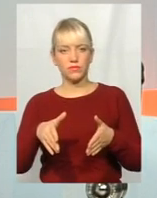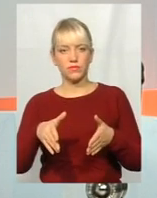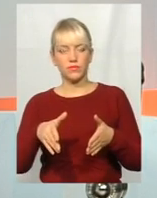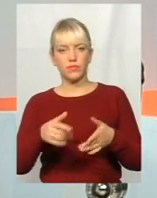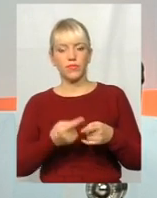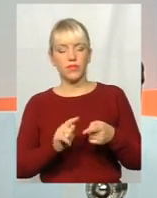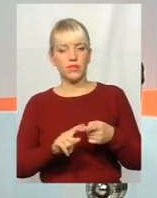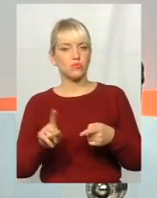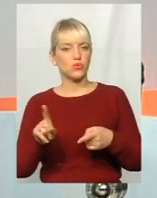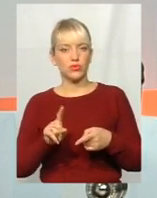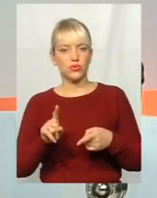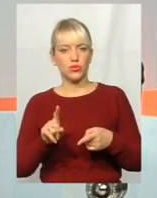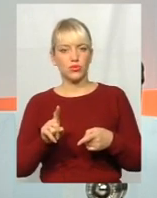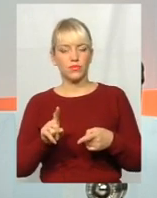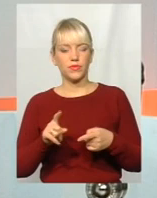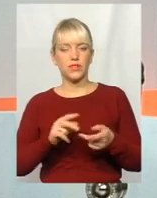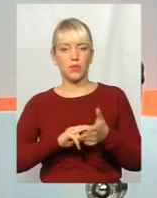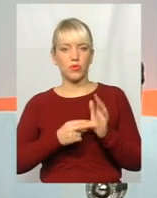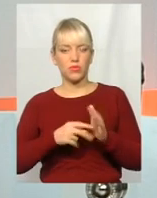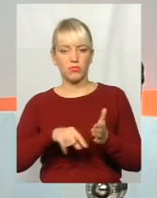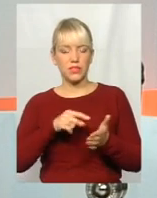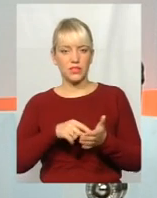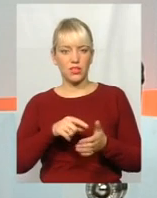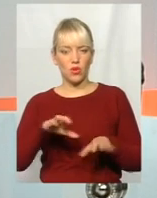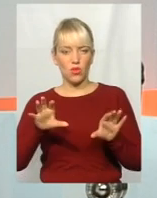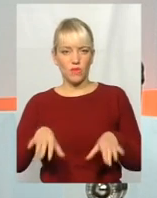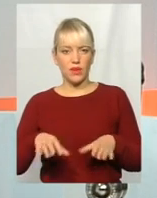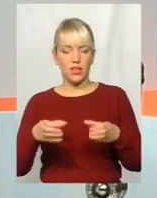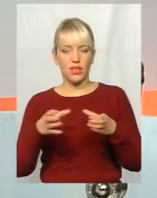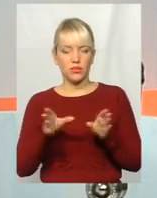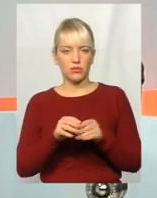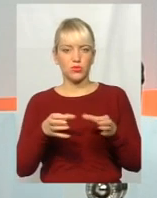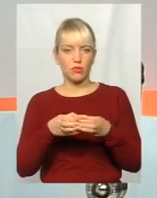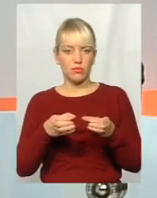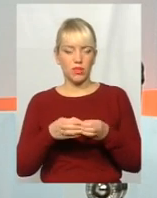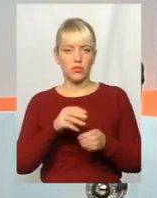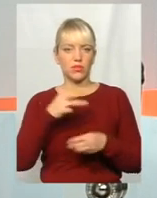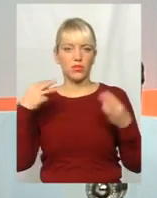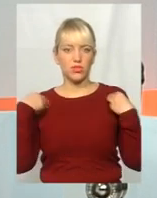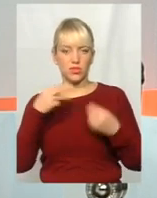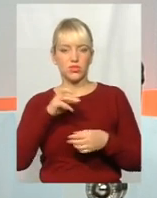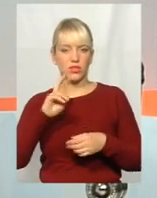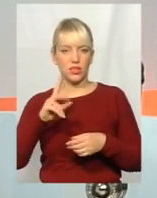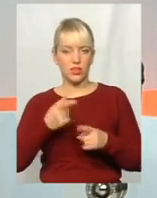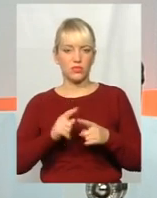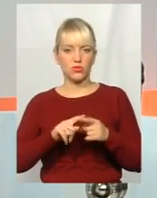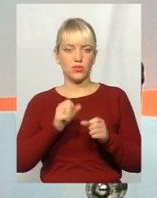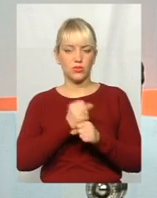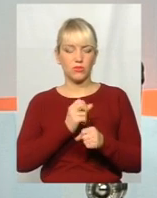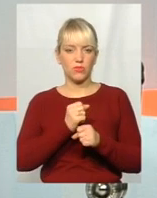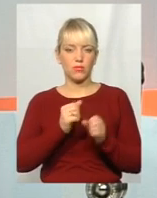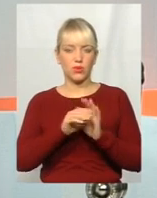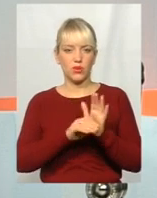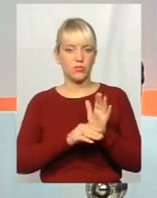тим, що запланував міський голова разом з командою, начальник управління ЖКГ, розробили цю програму, якщо ми не підемо